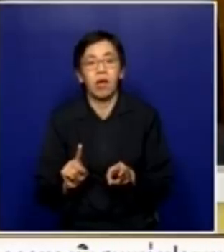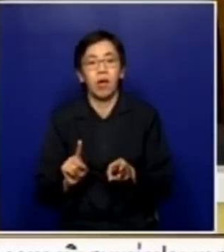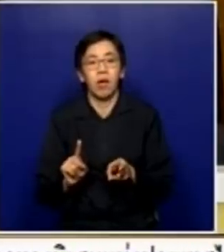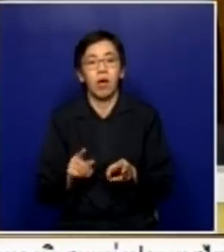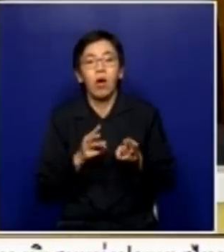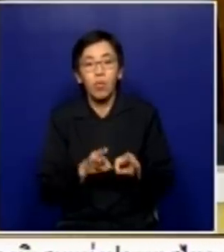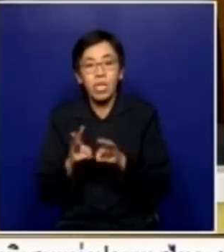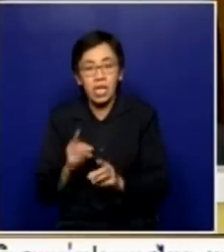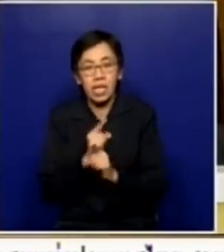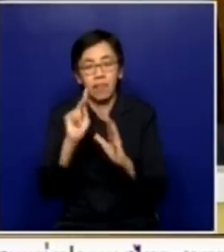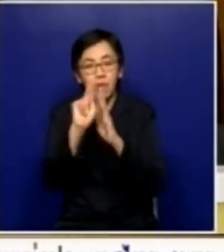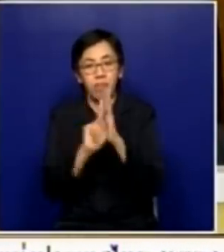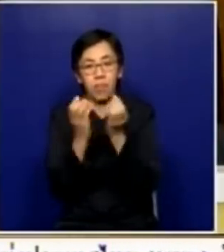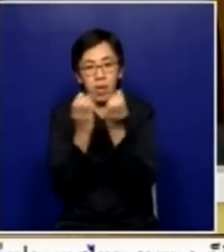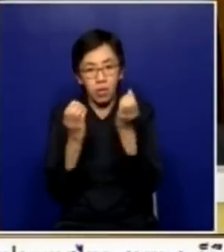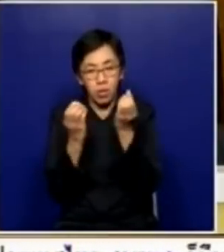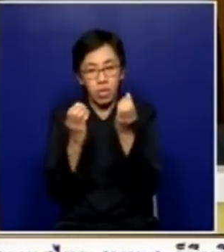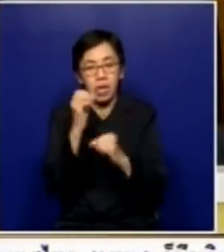คระบนการตามรัถามนูล 240